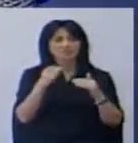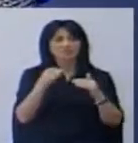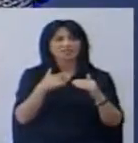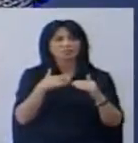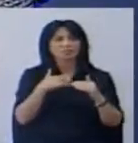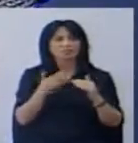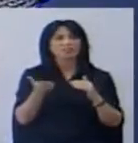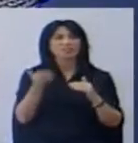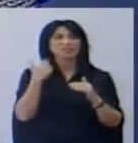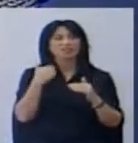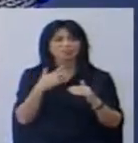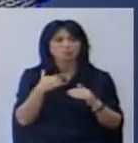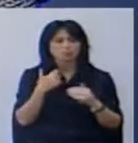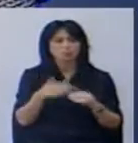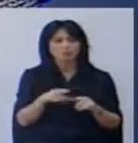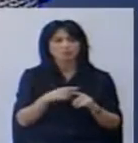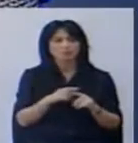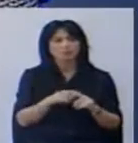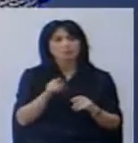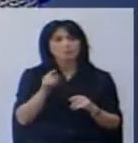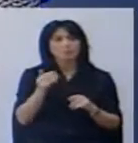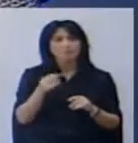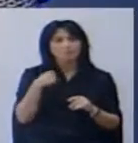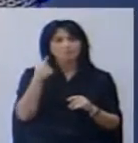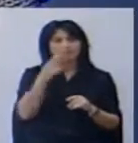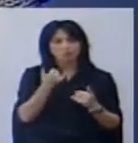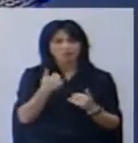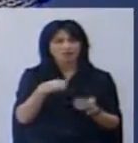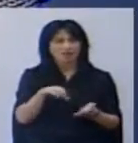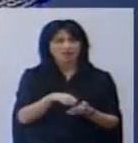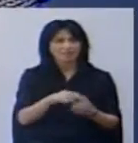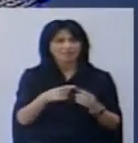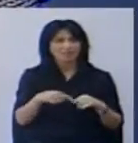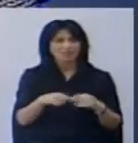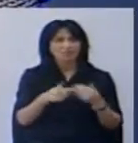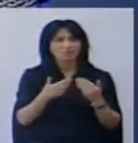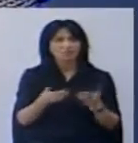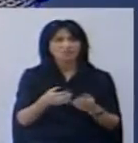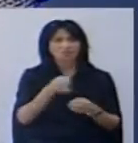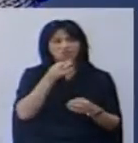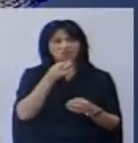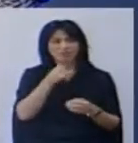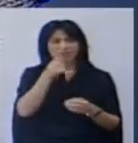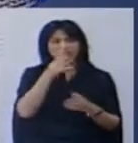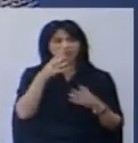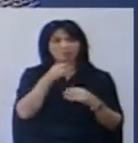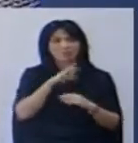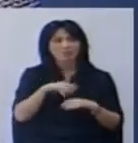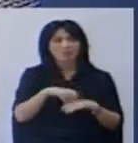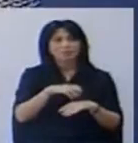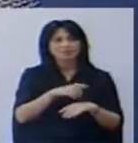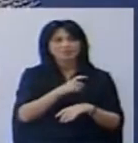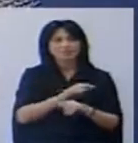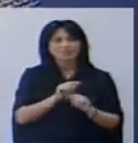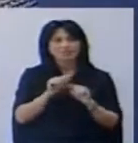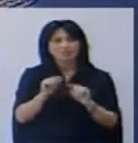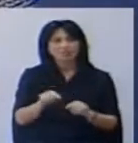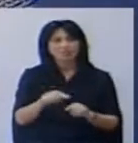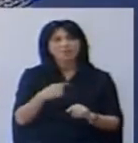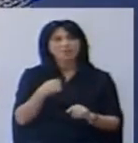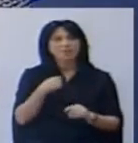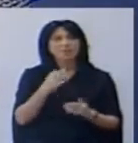ინტერესები დიდი ხანია არის, მაგრამ როგორც მათი მაჟორიტარი ეხა წავდგები საზოგადოების წინაშე და ჯერ კიდევ ვერ მოვასწარი პარტიაში გაწევრიანება.